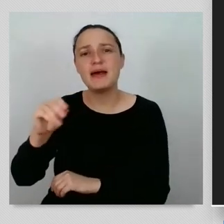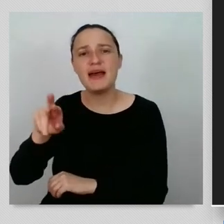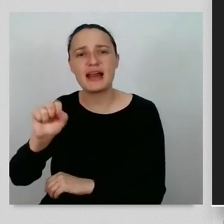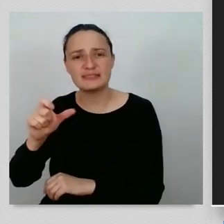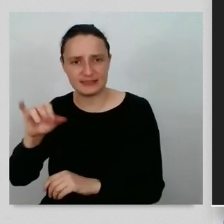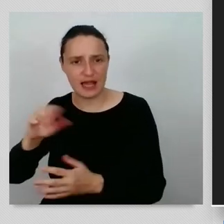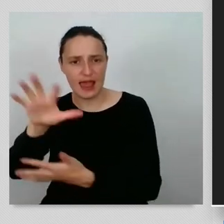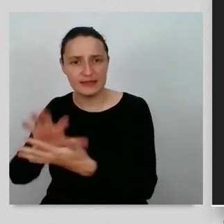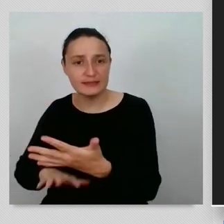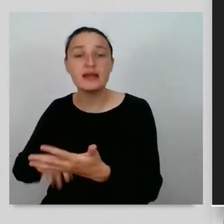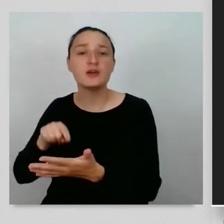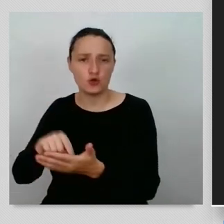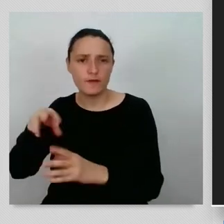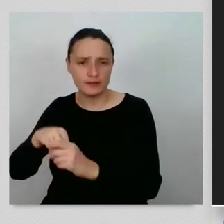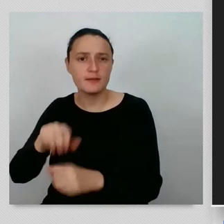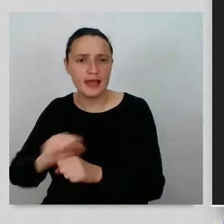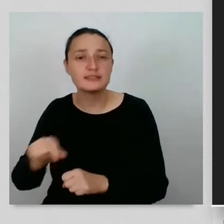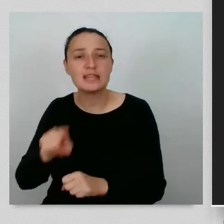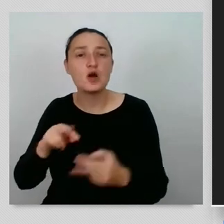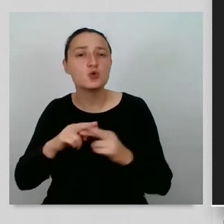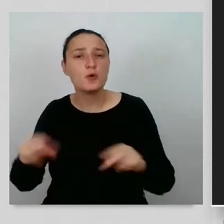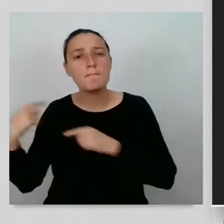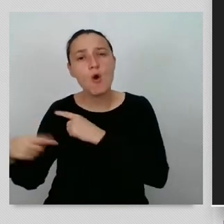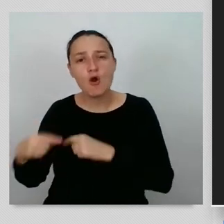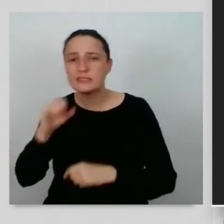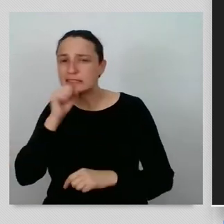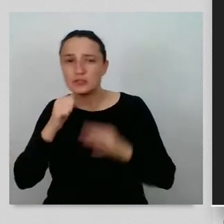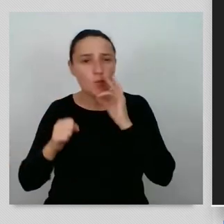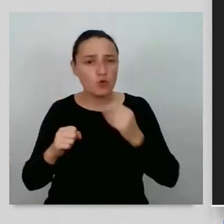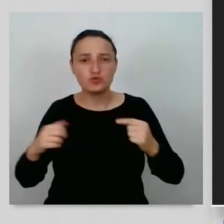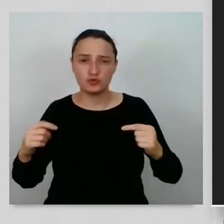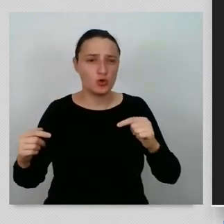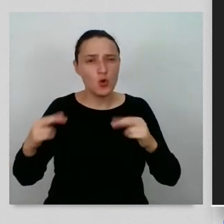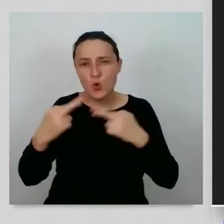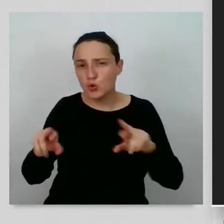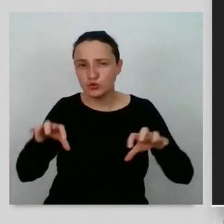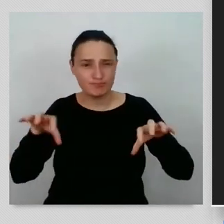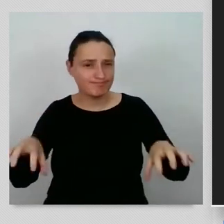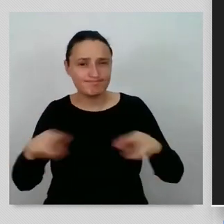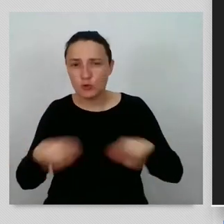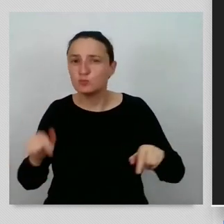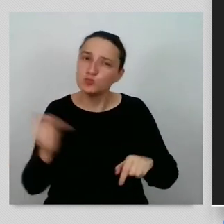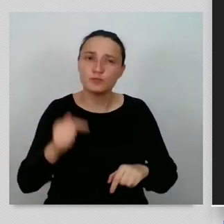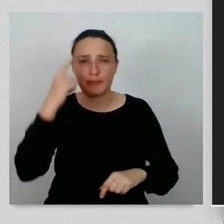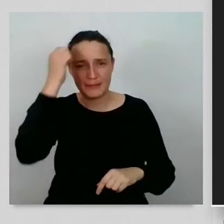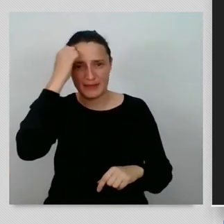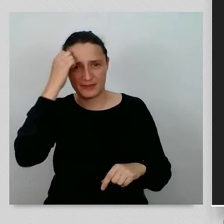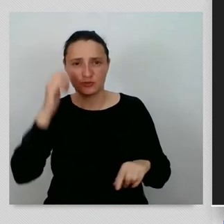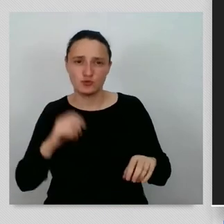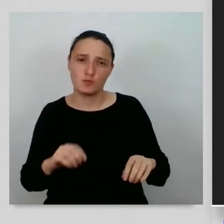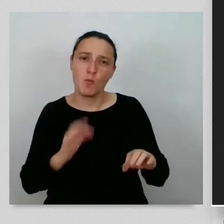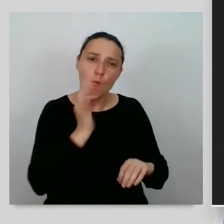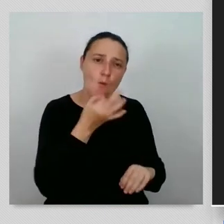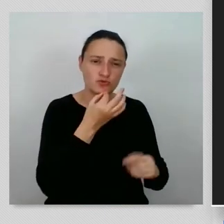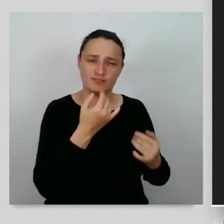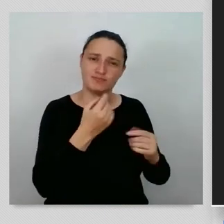nie zniesiemy tej różnicy pokoleń. My o tej różnicy też projektując polityki publiczne musimy pamiętać. Piąty